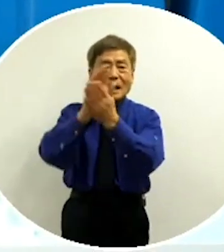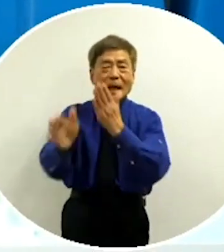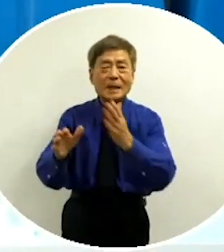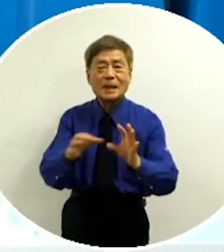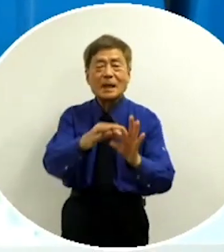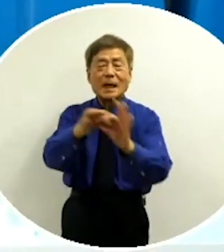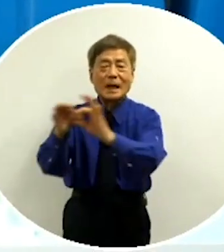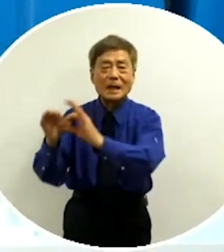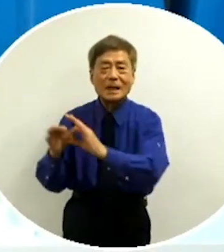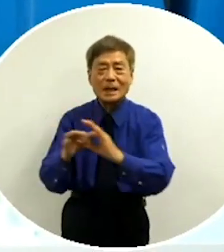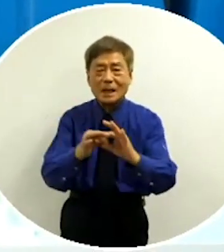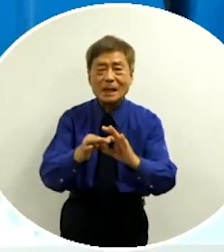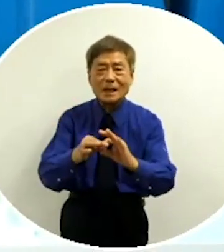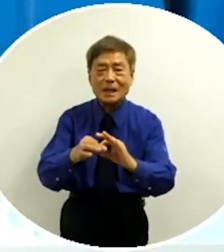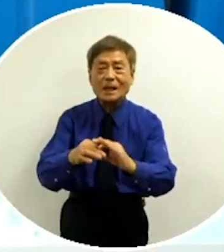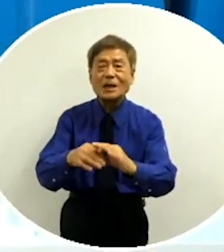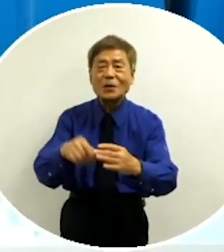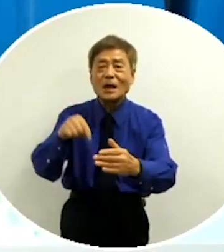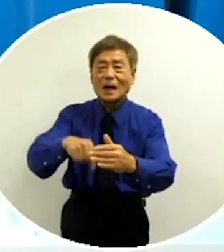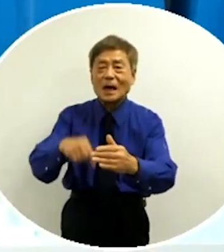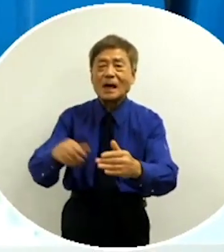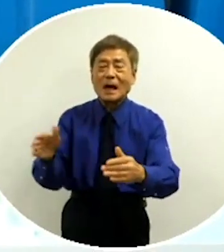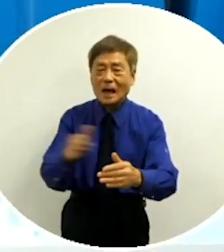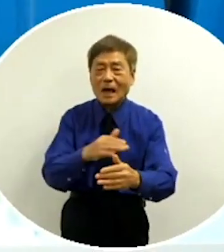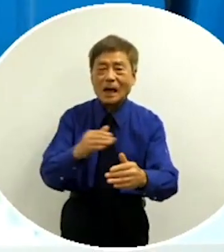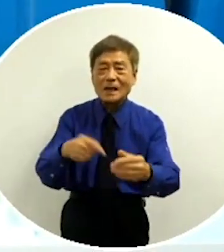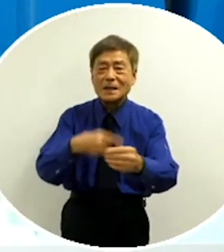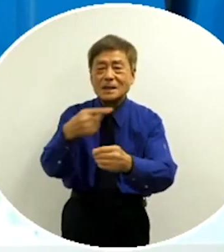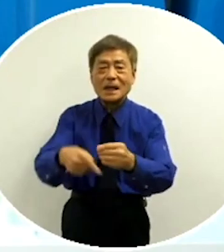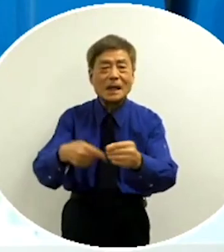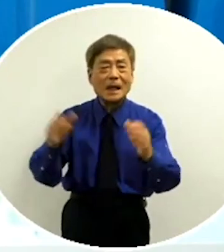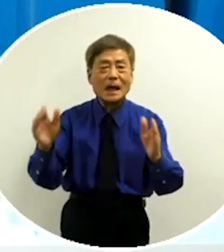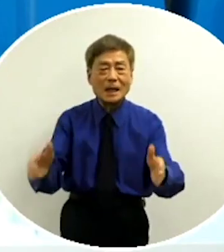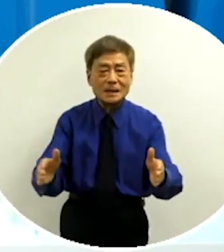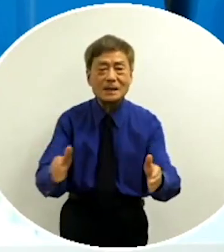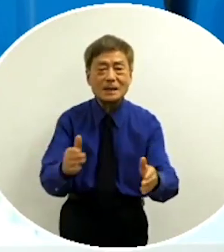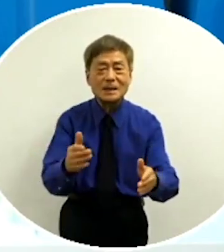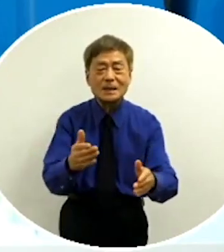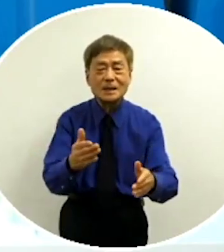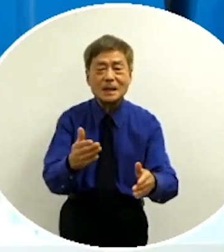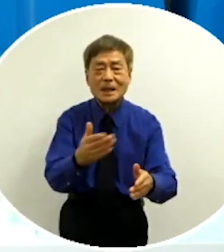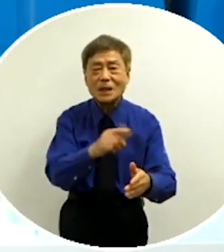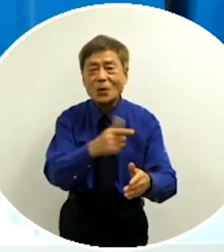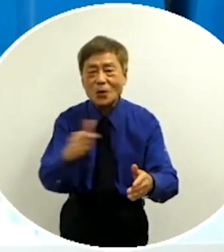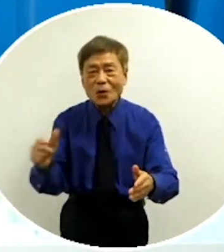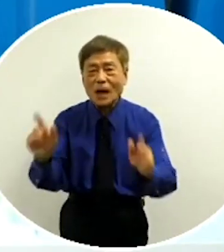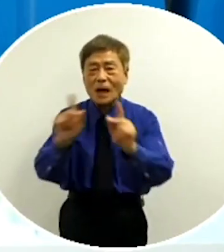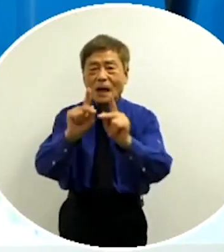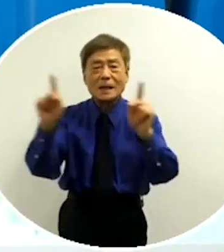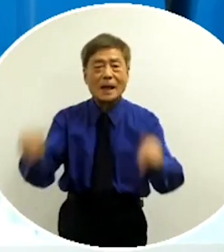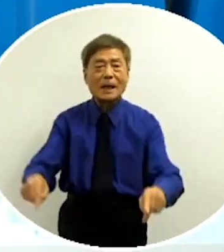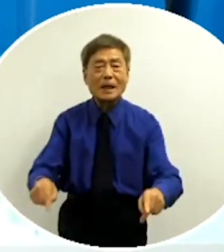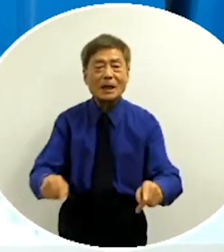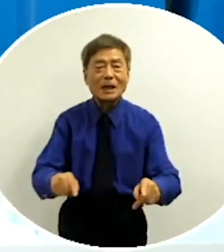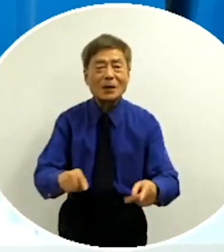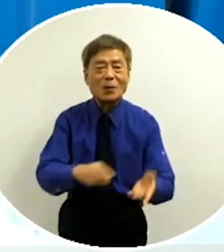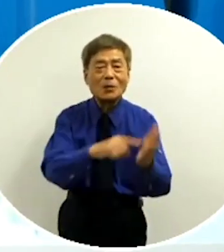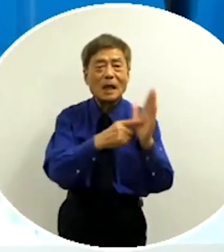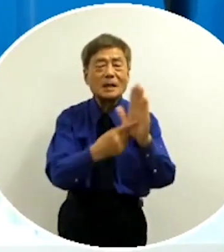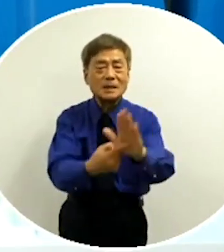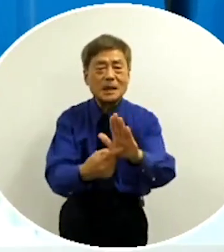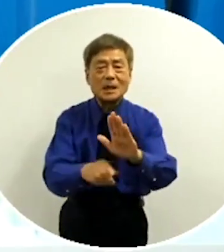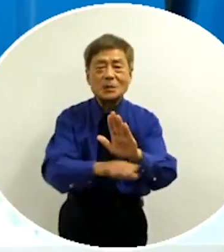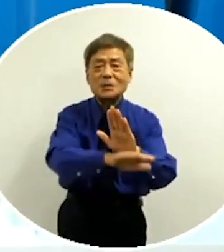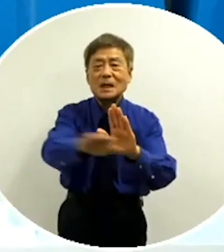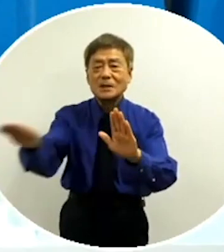年間何個かは課題を出す必要があるんじゃないからこのことについて皆さんと一緒に議論